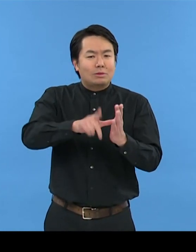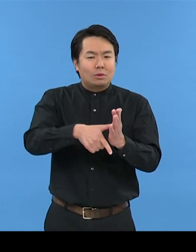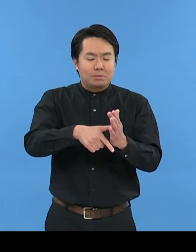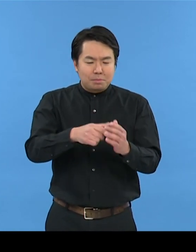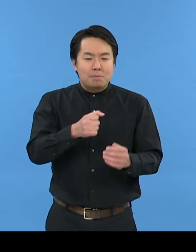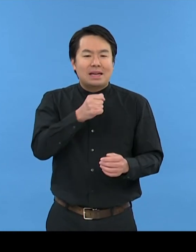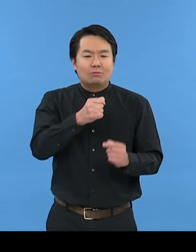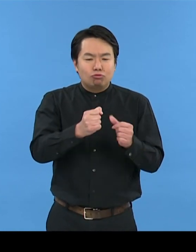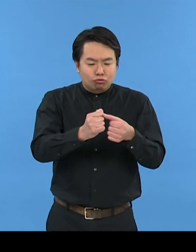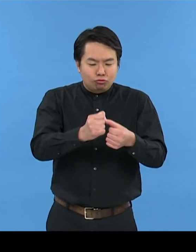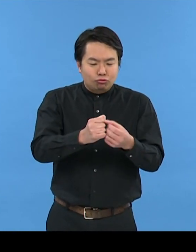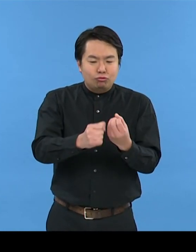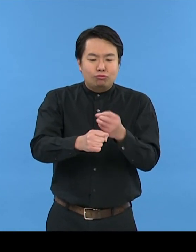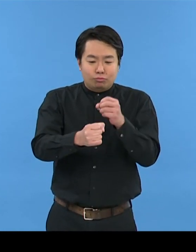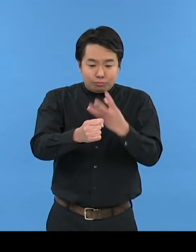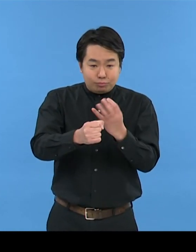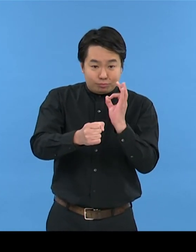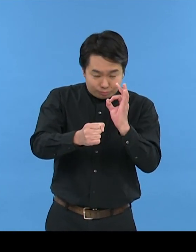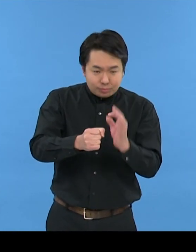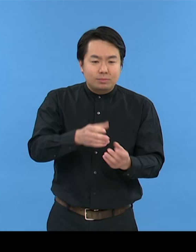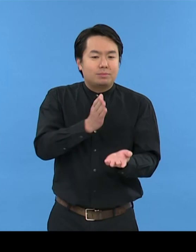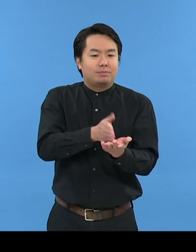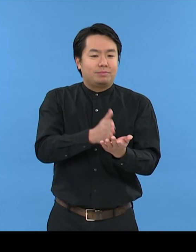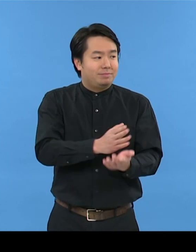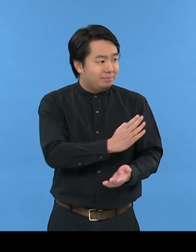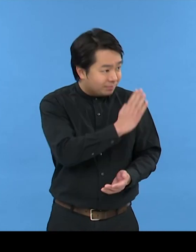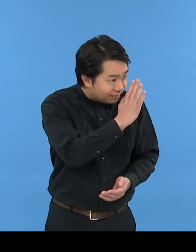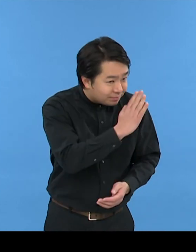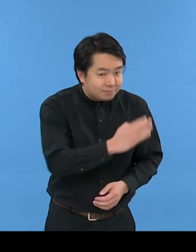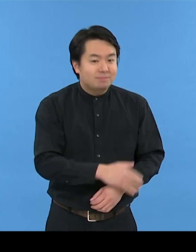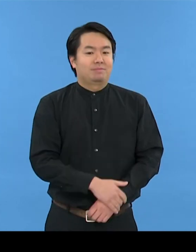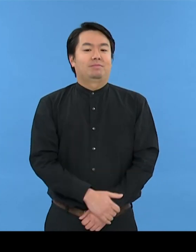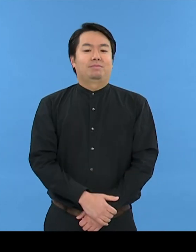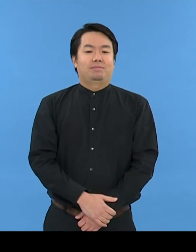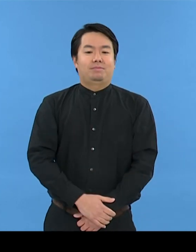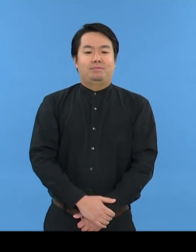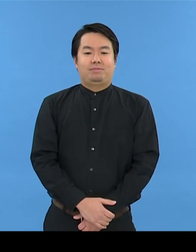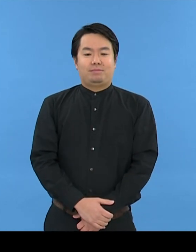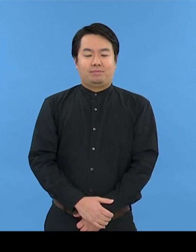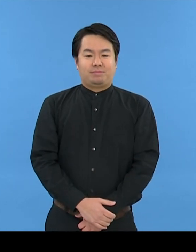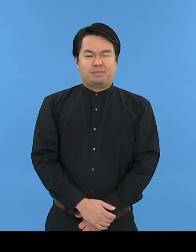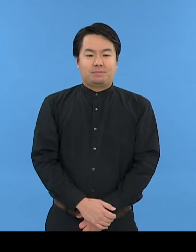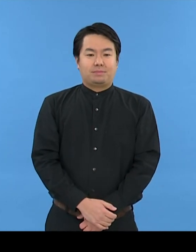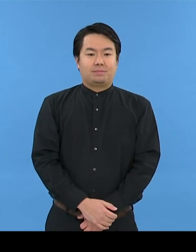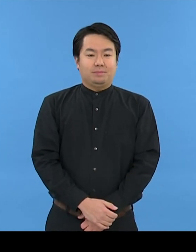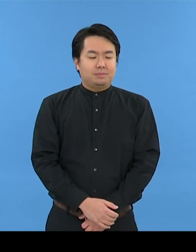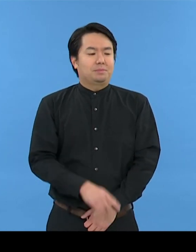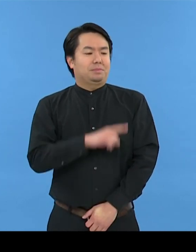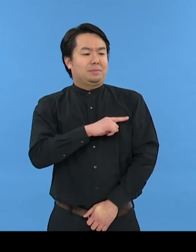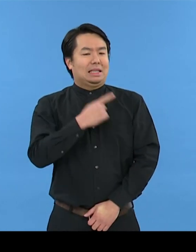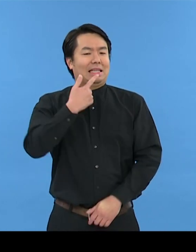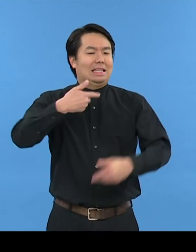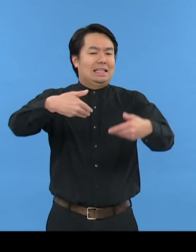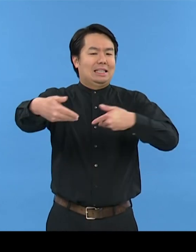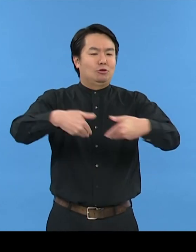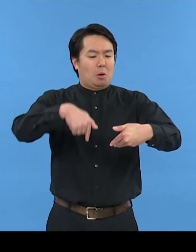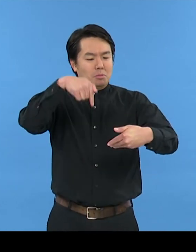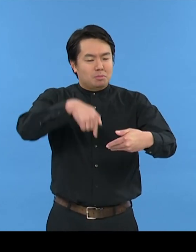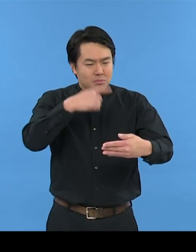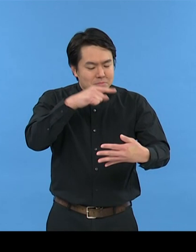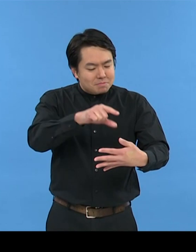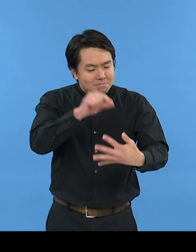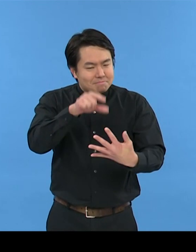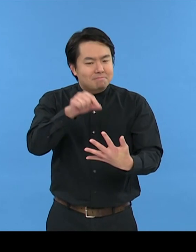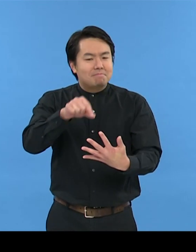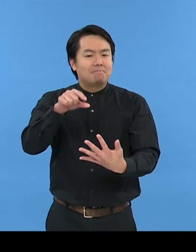手元のマイクの方に電源入れてお話しいただければと思いますではですねまず質問があった